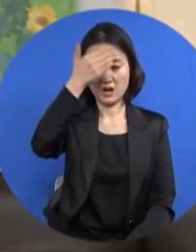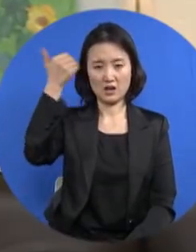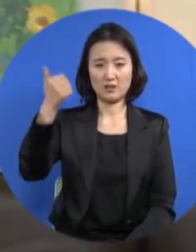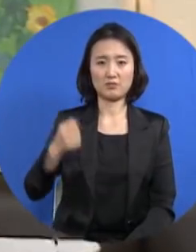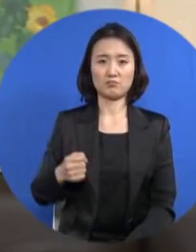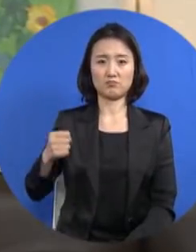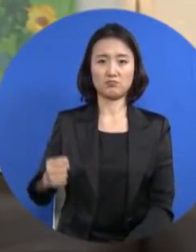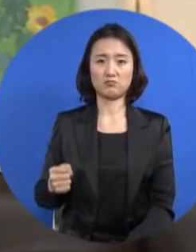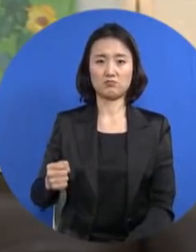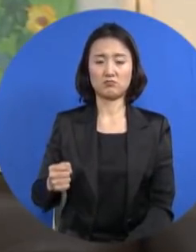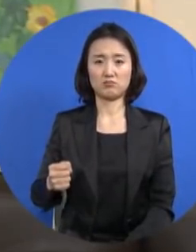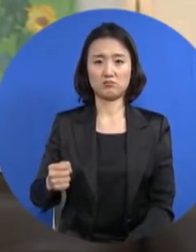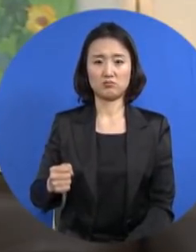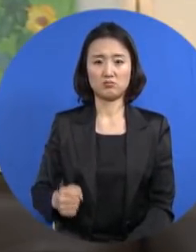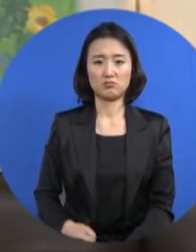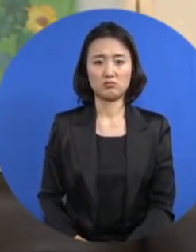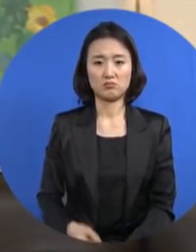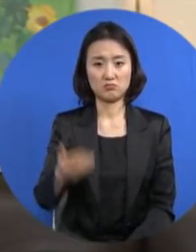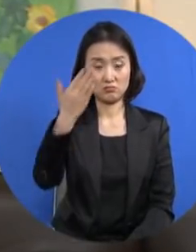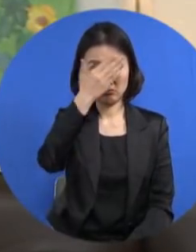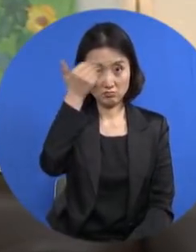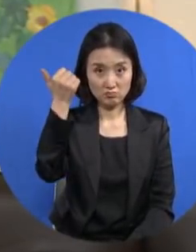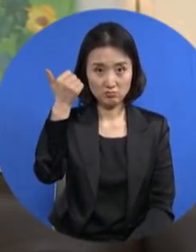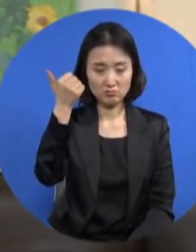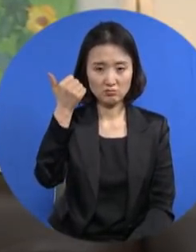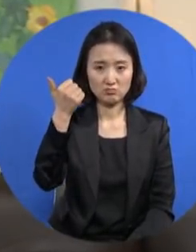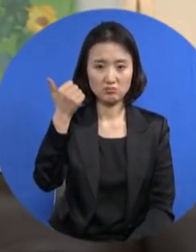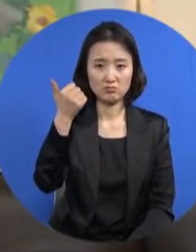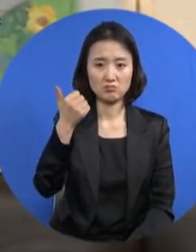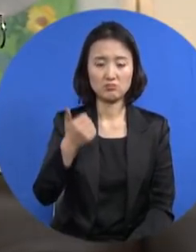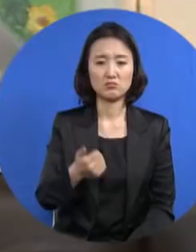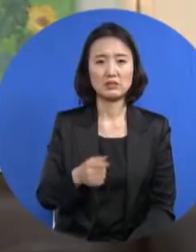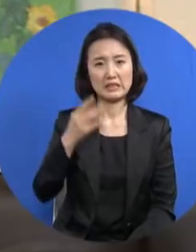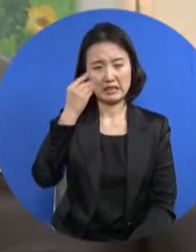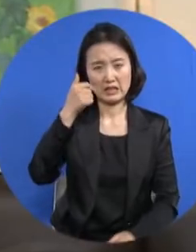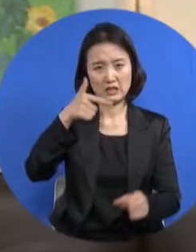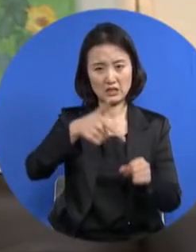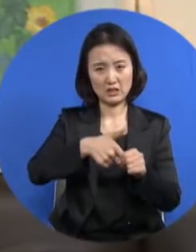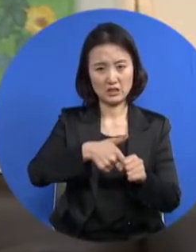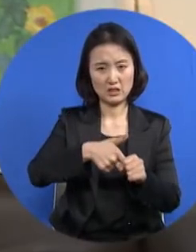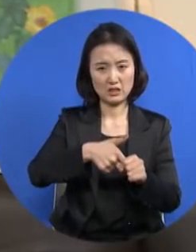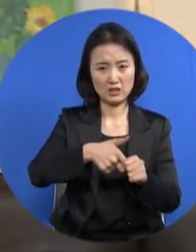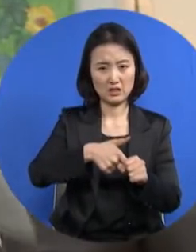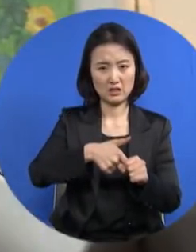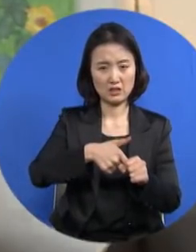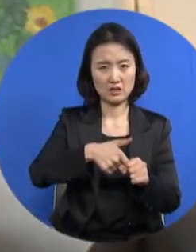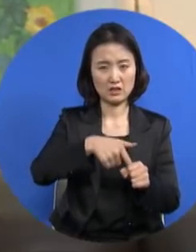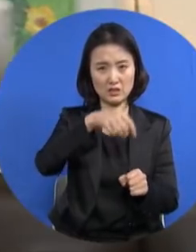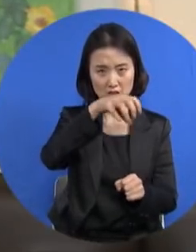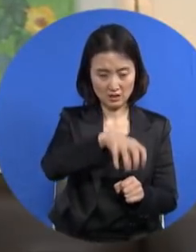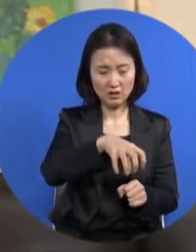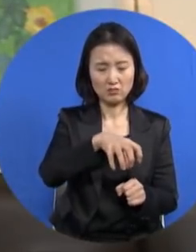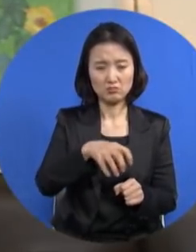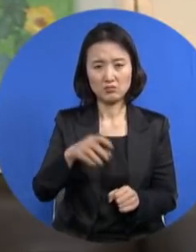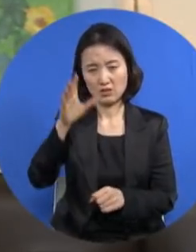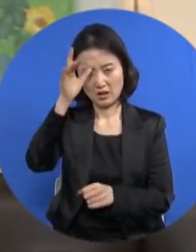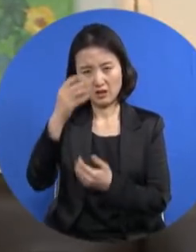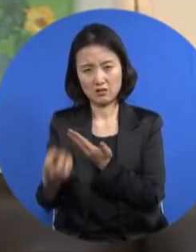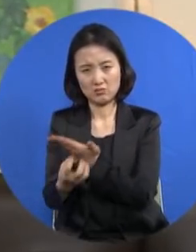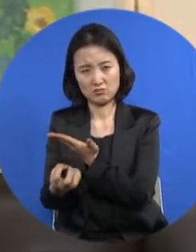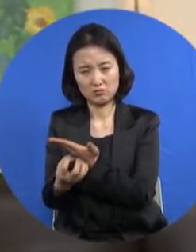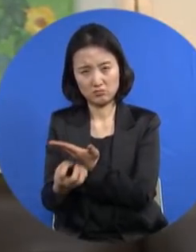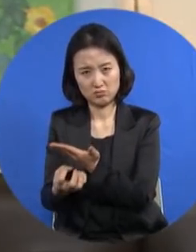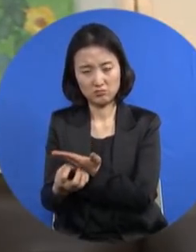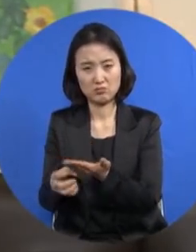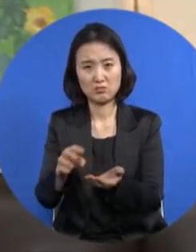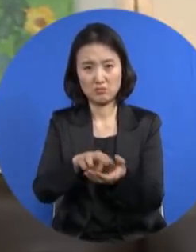이렇게 지팡이 들고 있는데 그 할아버지가 주유소에서 닭튀김을 튀겨서 팔았는데 어느 날 그 주유소가 없어지게